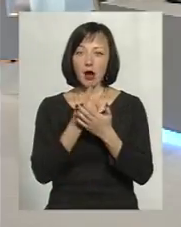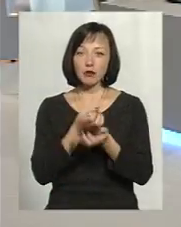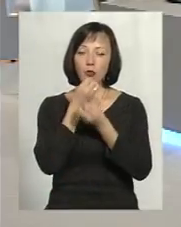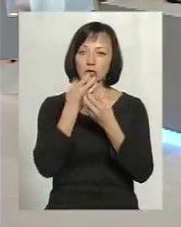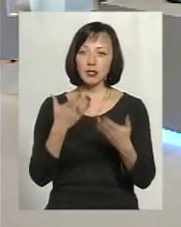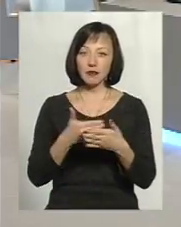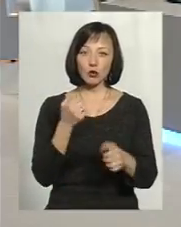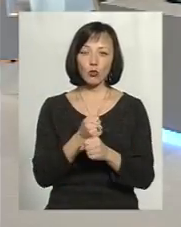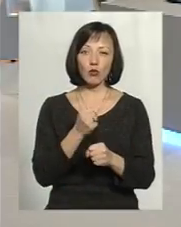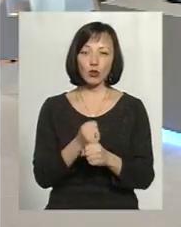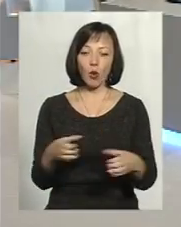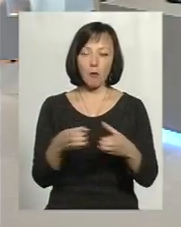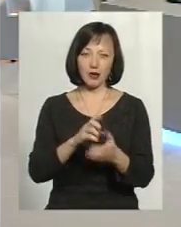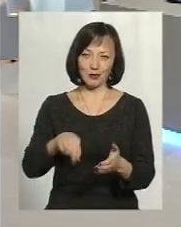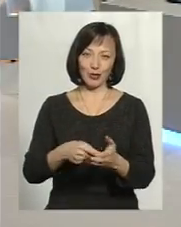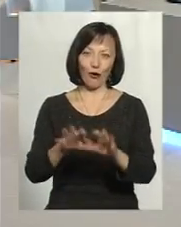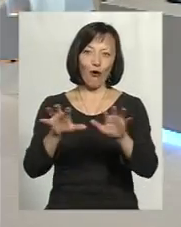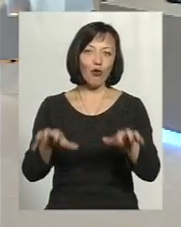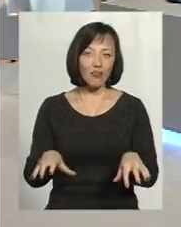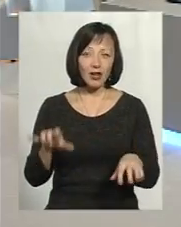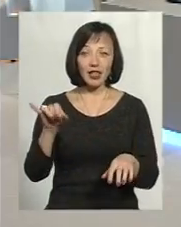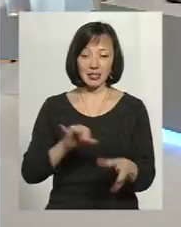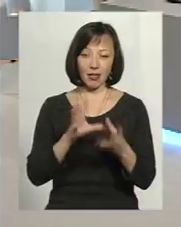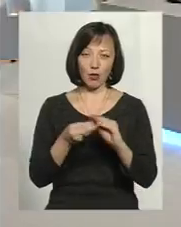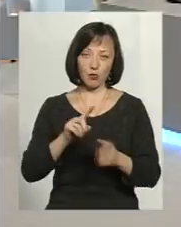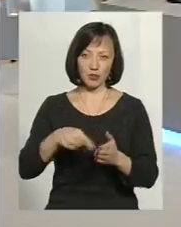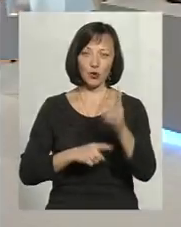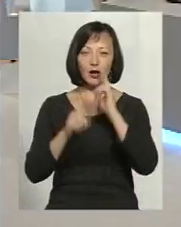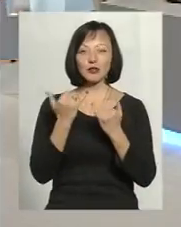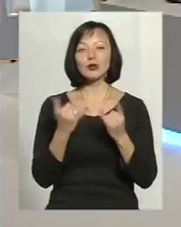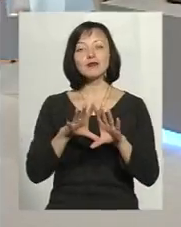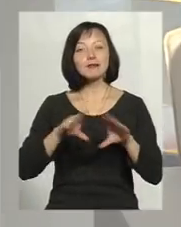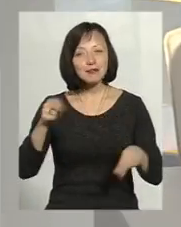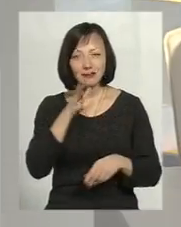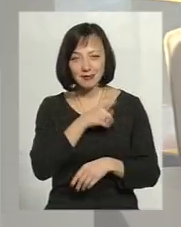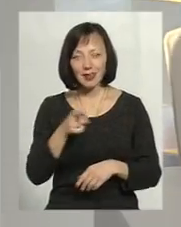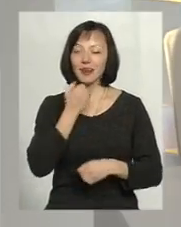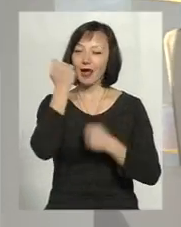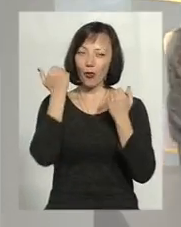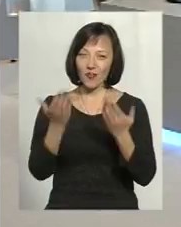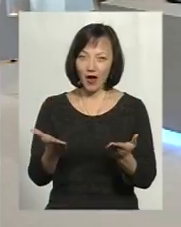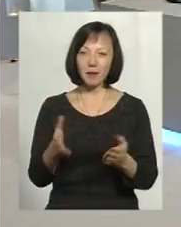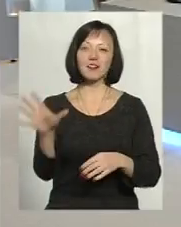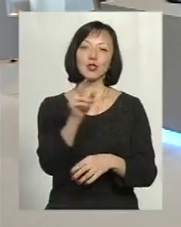від роботи команди міського голови і загалом міської ради. На сьогодні наш час вичерпаний. Дякую вам,